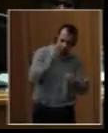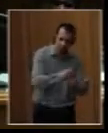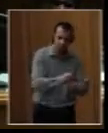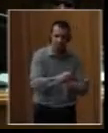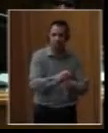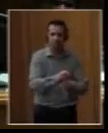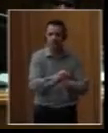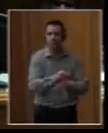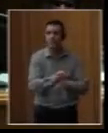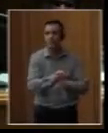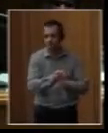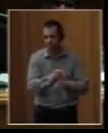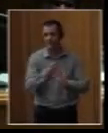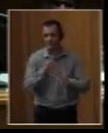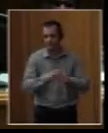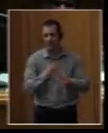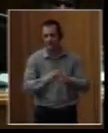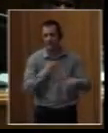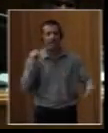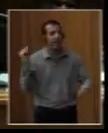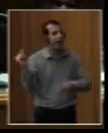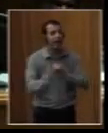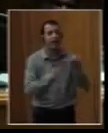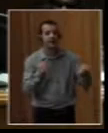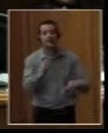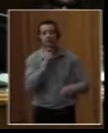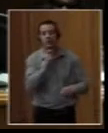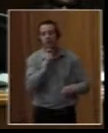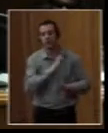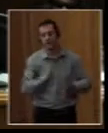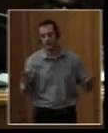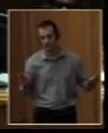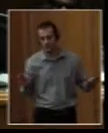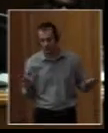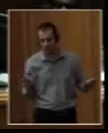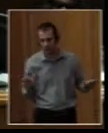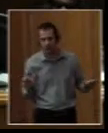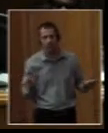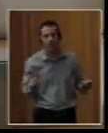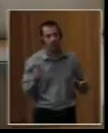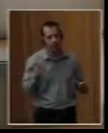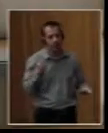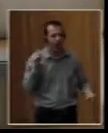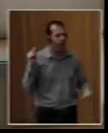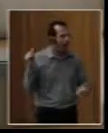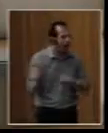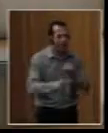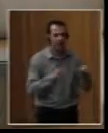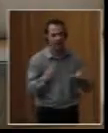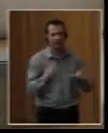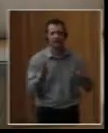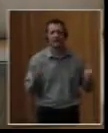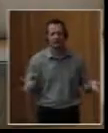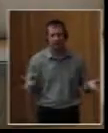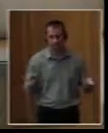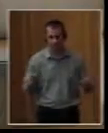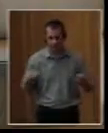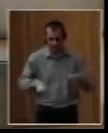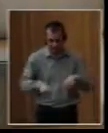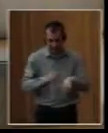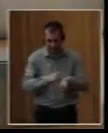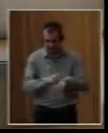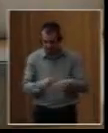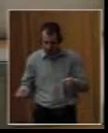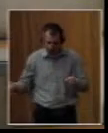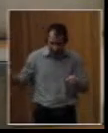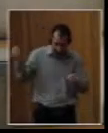σημαντική πολιτική αλλαγή. Μια πολιτική αλλαγή που έφερε στα πολιτικά πράγματα της πατρίδας μας